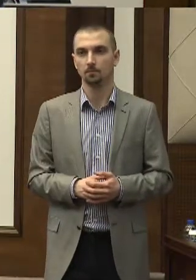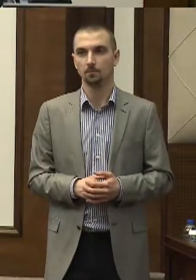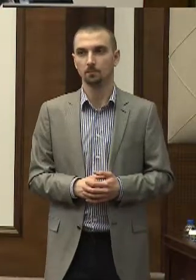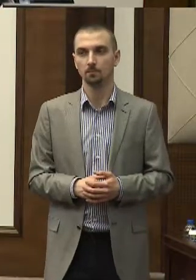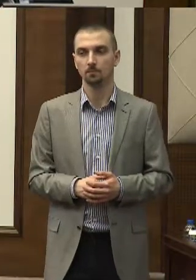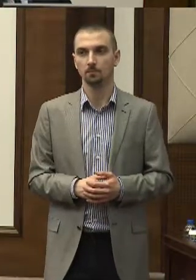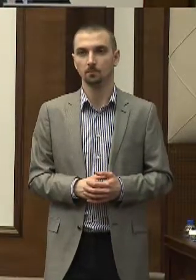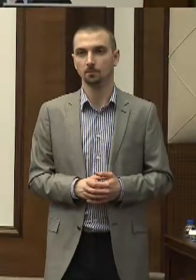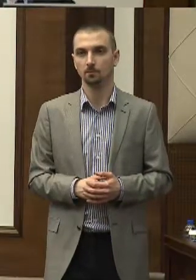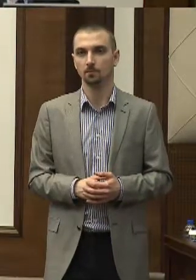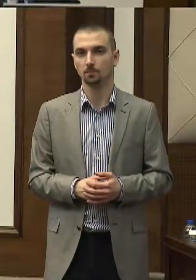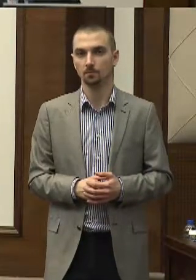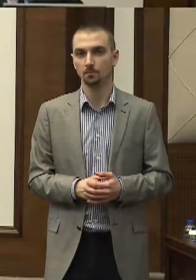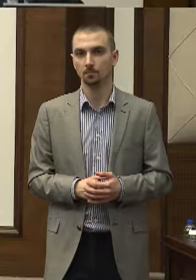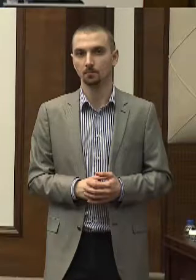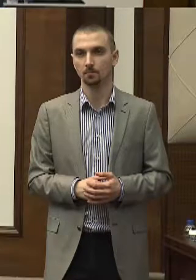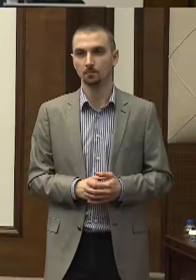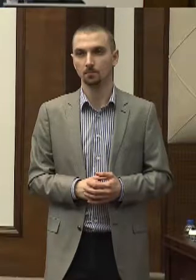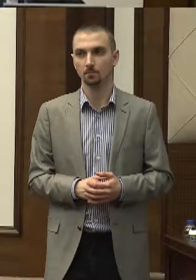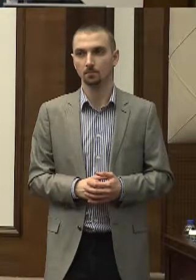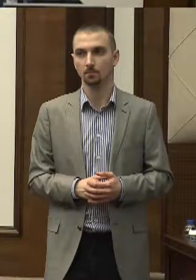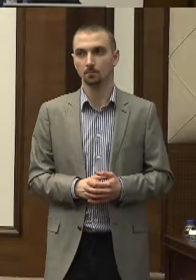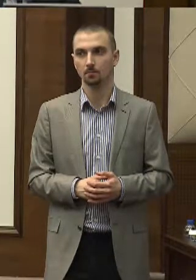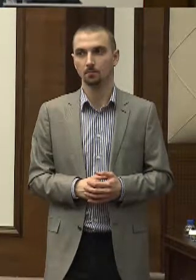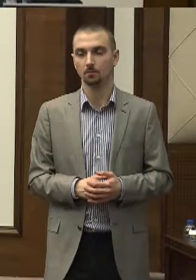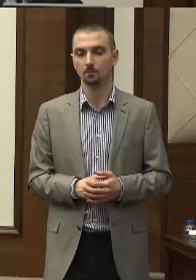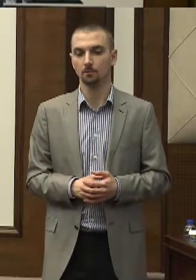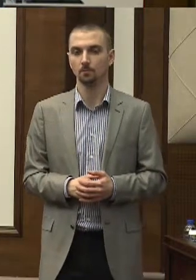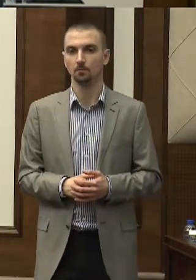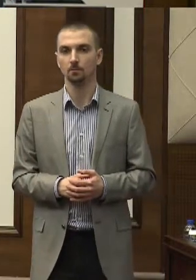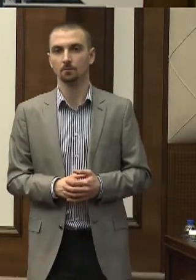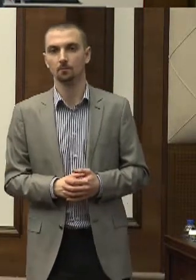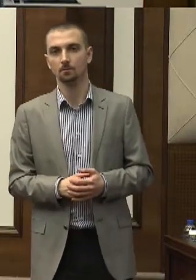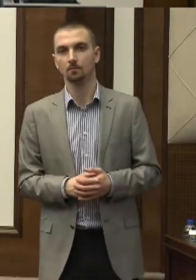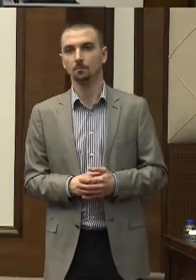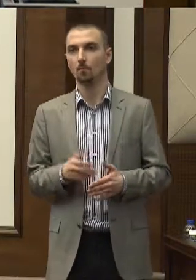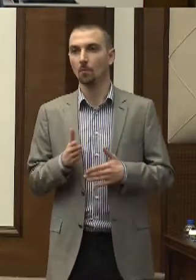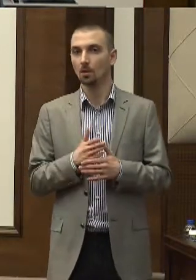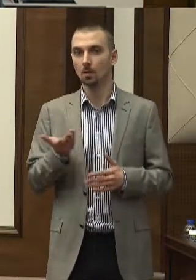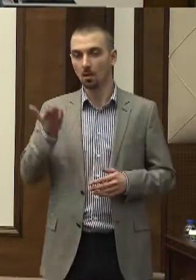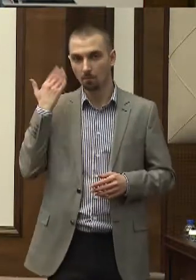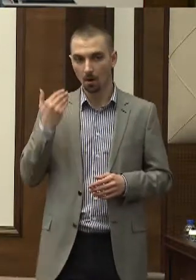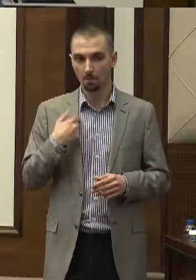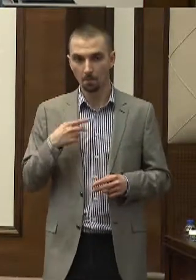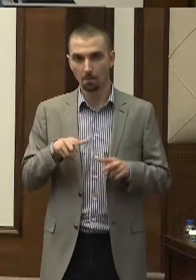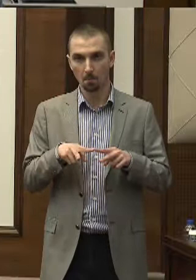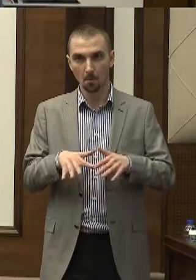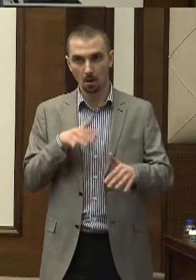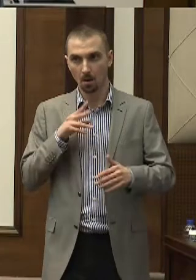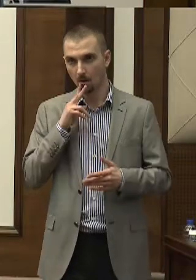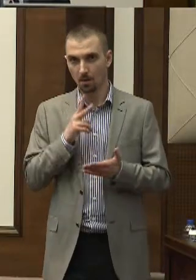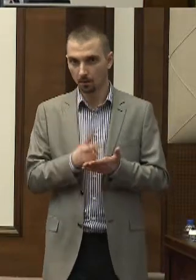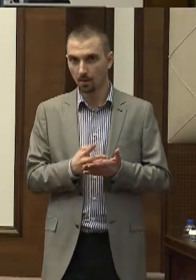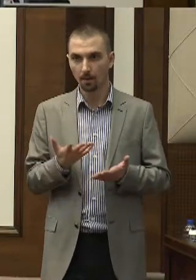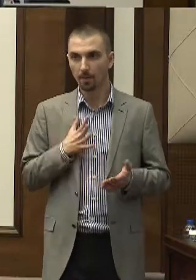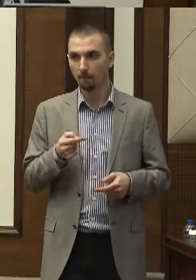kenar çizgisi. Nuraydın Bey, bunu şimdi yine değerlendirmek bakımından yanlış değerlendirebilirler. Neden? Daha önce almış olduğumuz meclis kararında